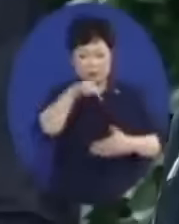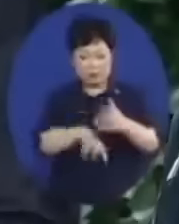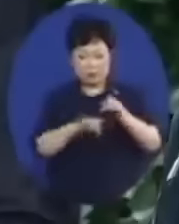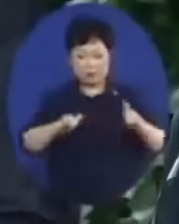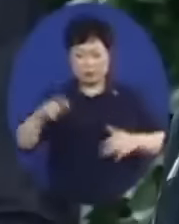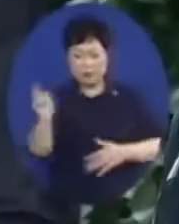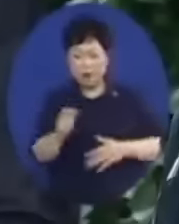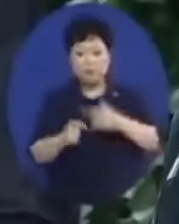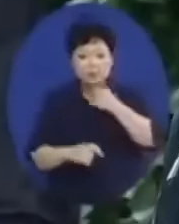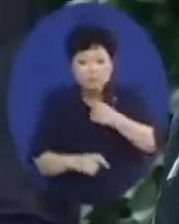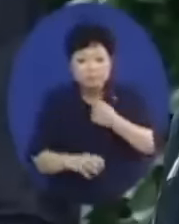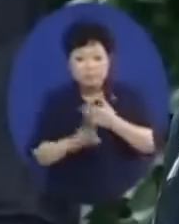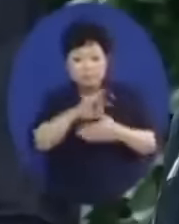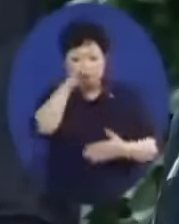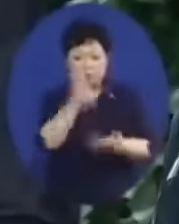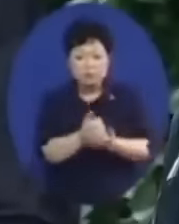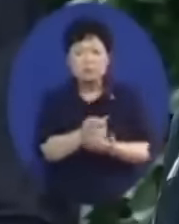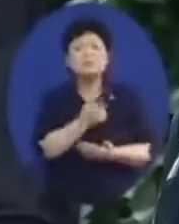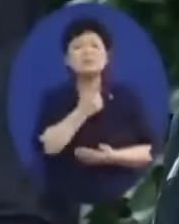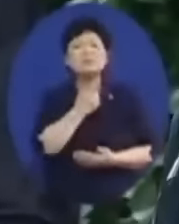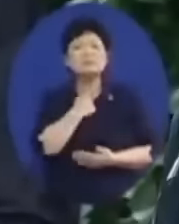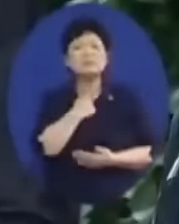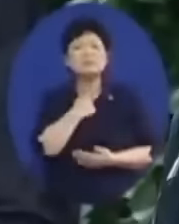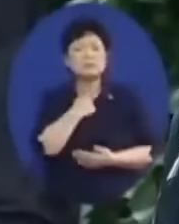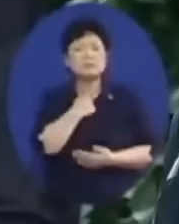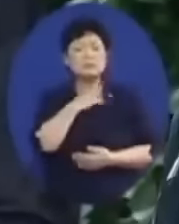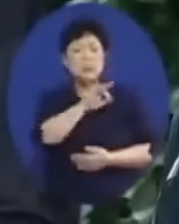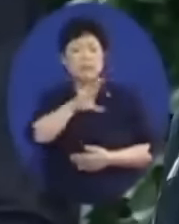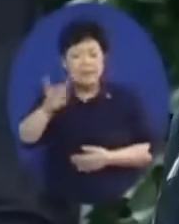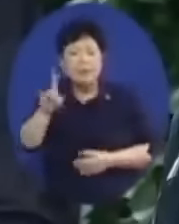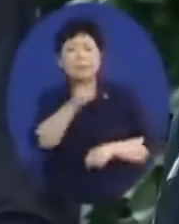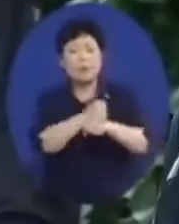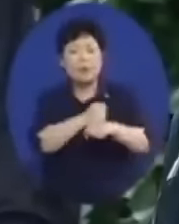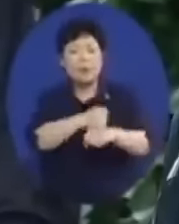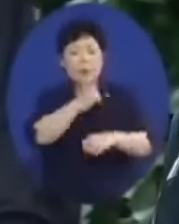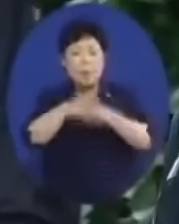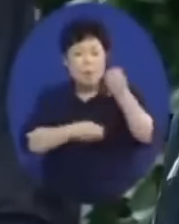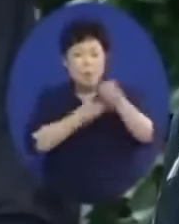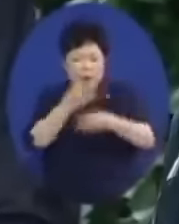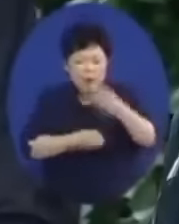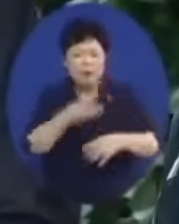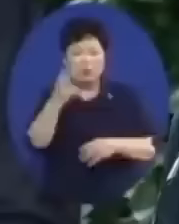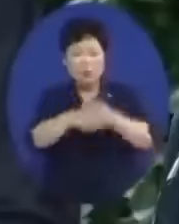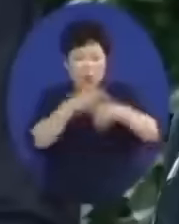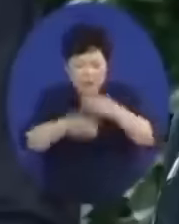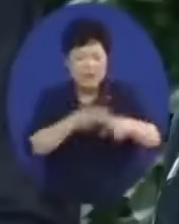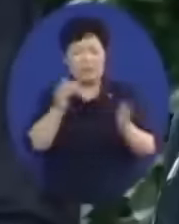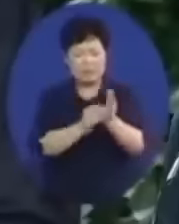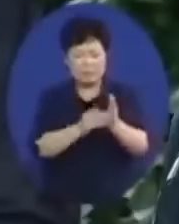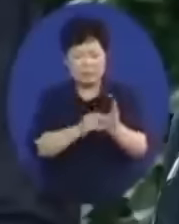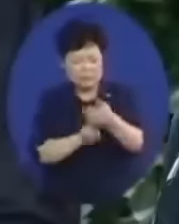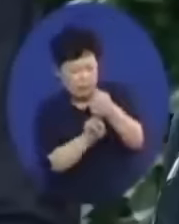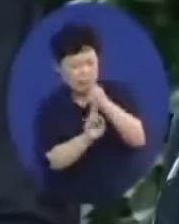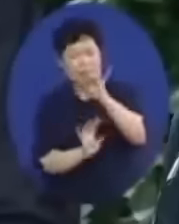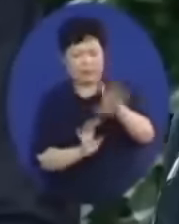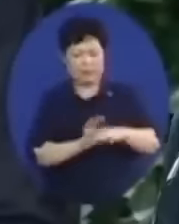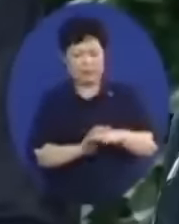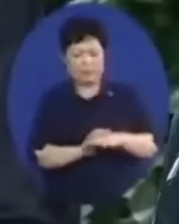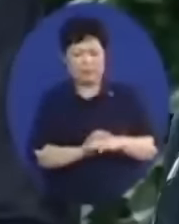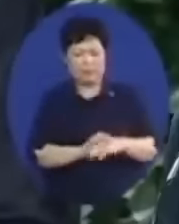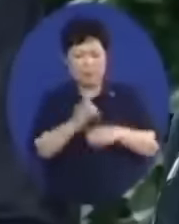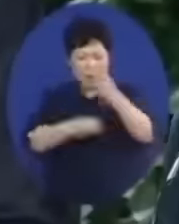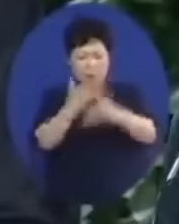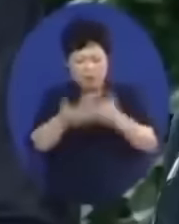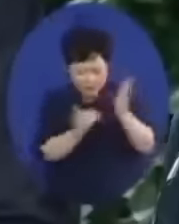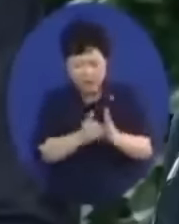속사람이 강해지려면 죄를 안 지을 때가 없으니까 지을 때마다 자꾸 회개를 해야 돼요. 감추면 안 돼요. 하나님 앞에